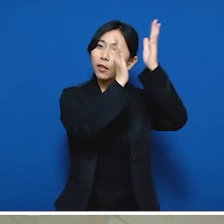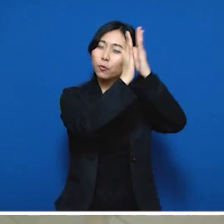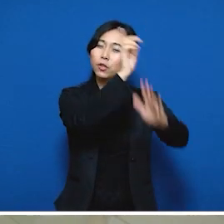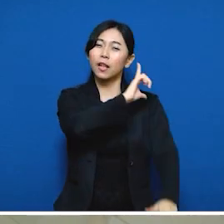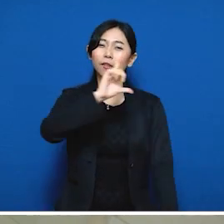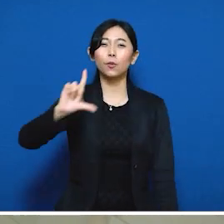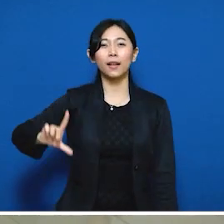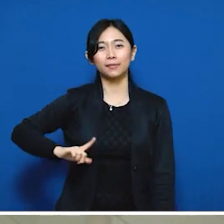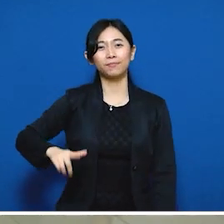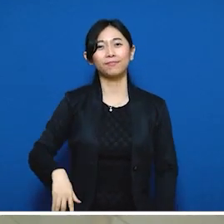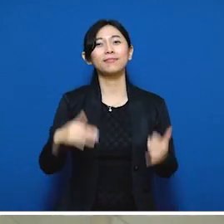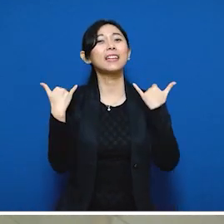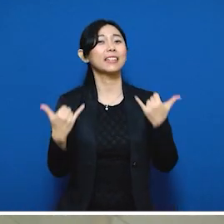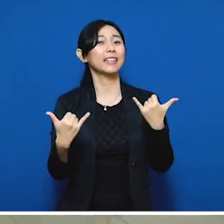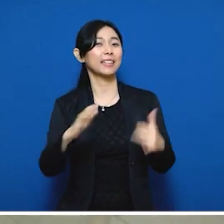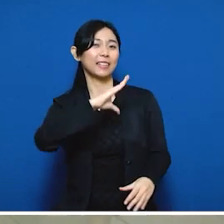Terpujilah Tuhan.